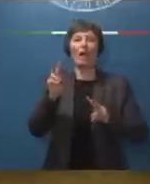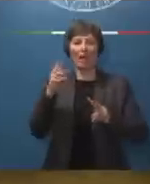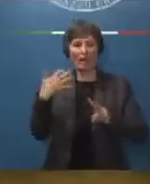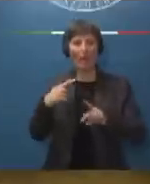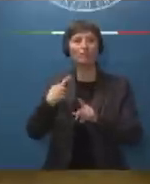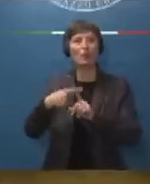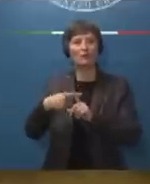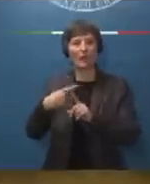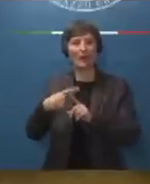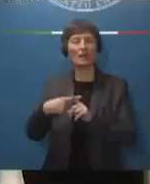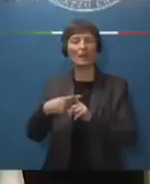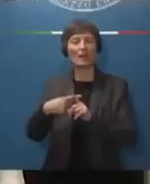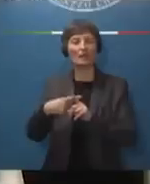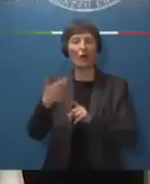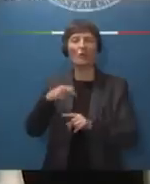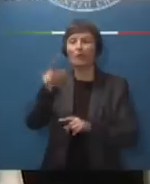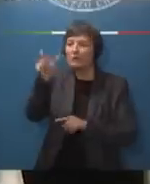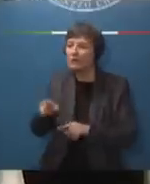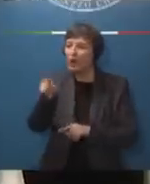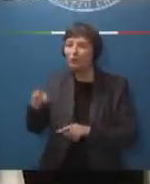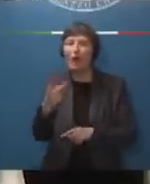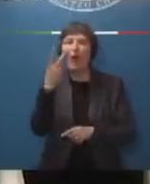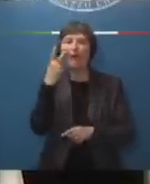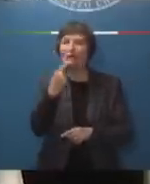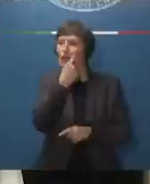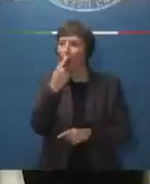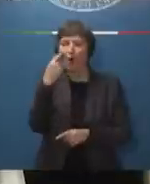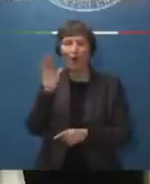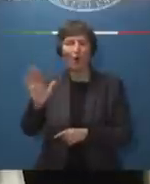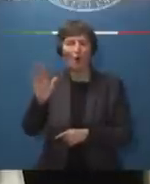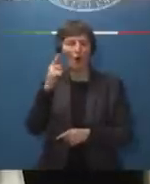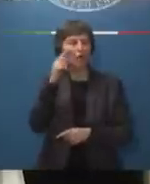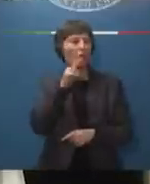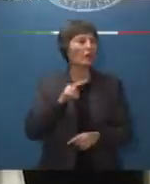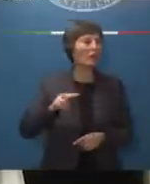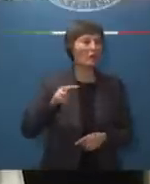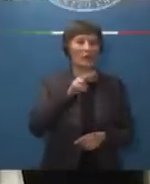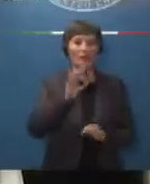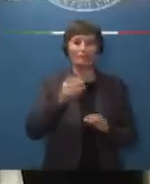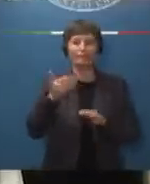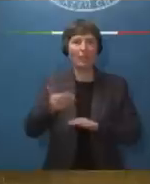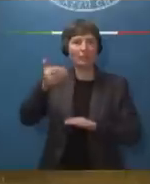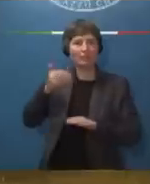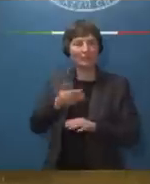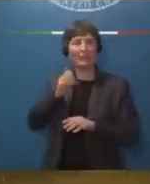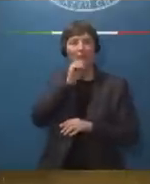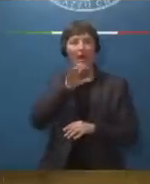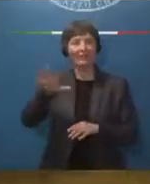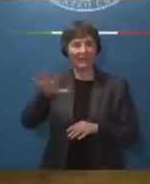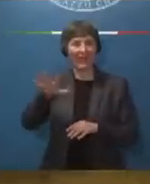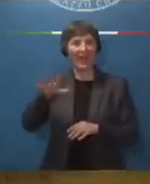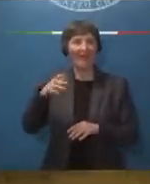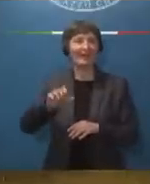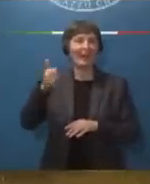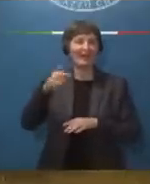lei ha visto tutto con i propri occhi e tutto quello che è successo il precedente primo ministro signor draghi ha